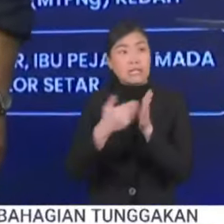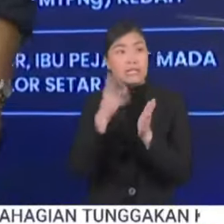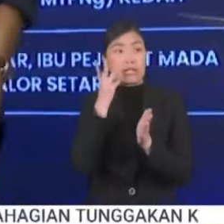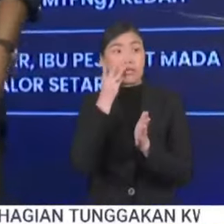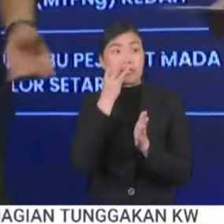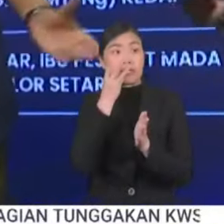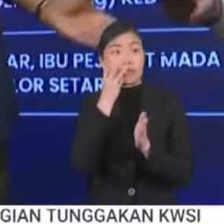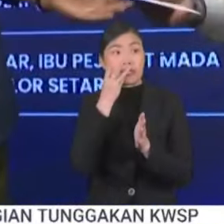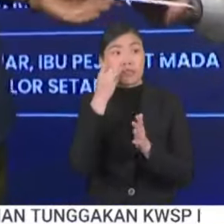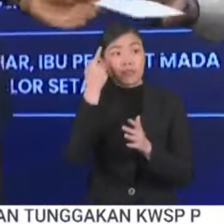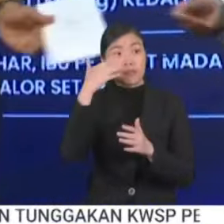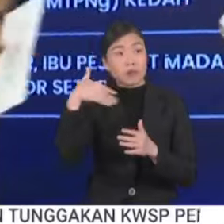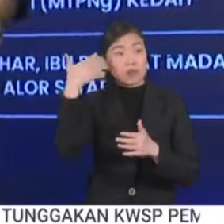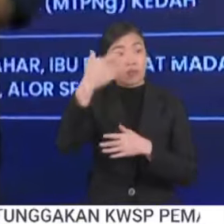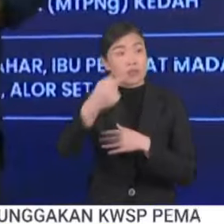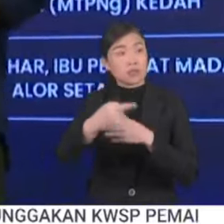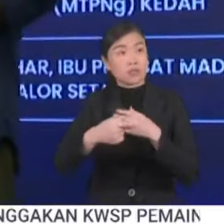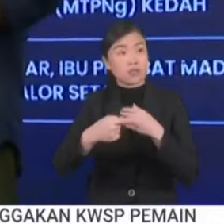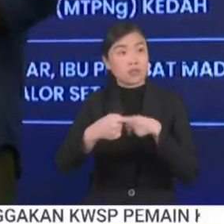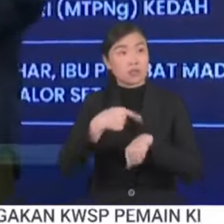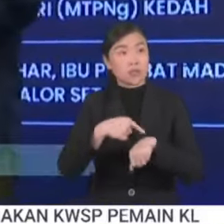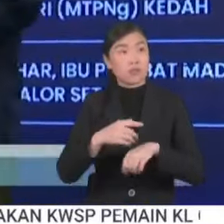bagi musim akan datang.